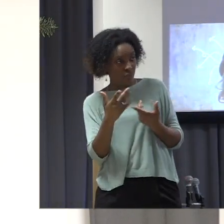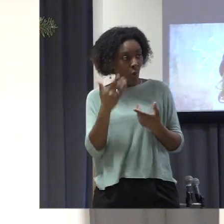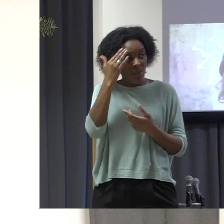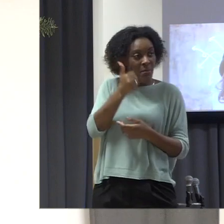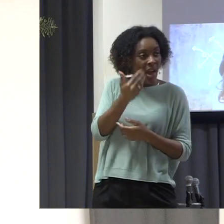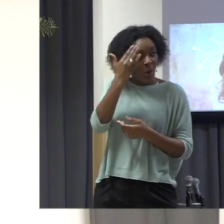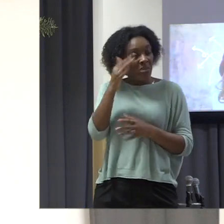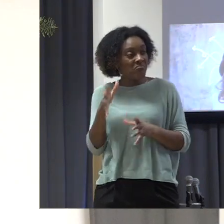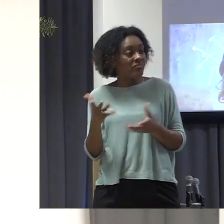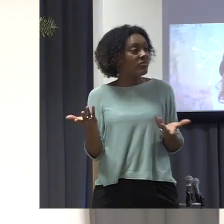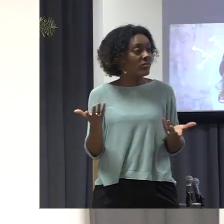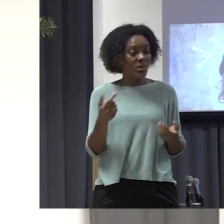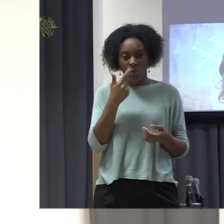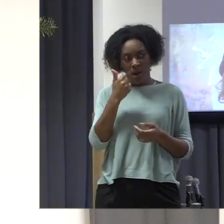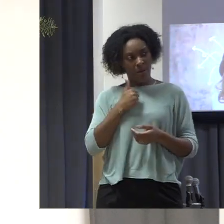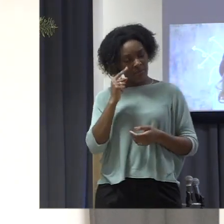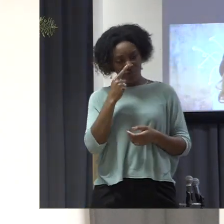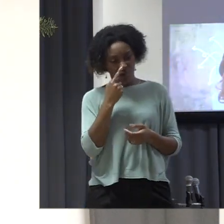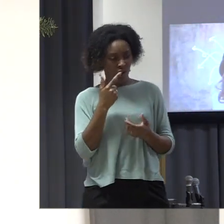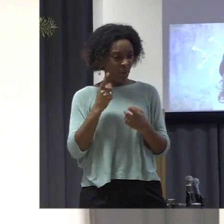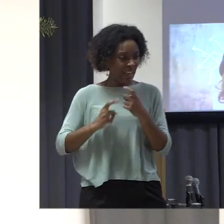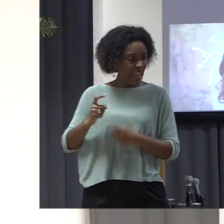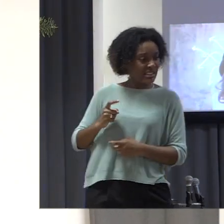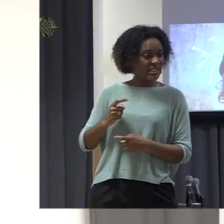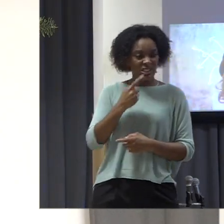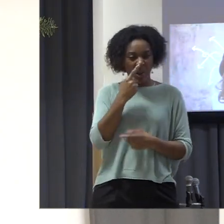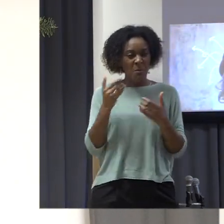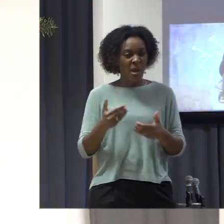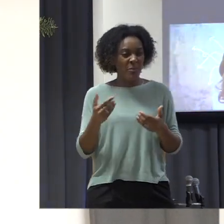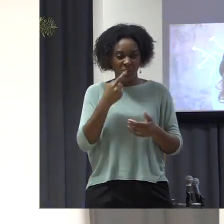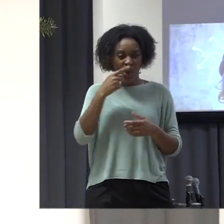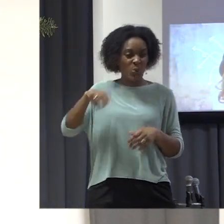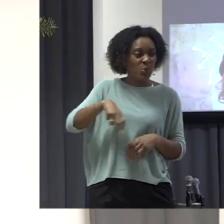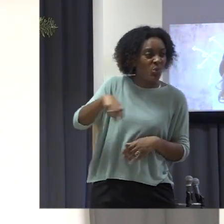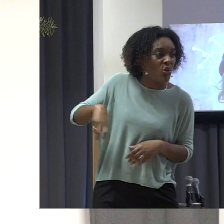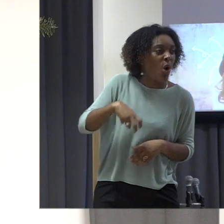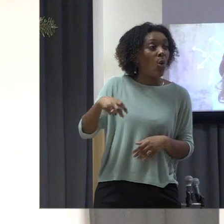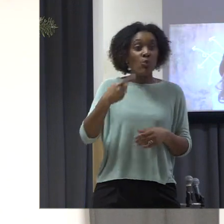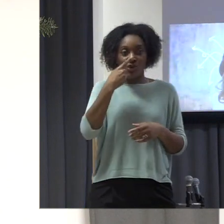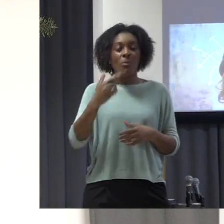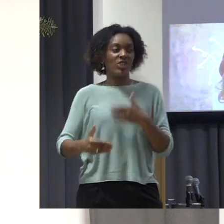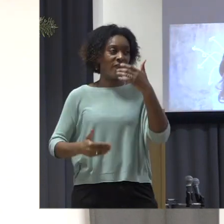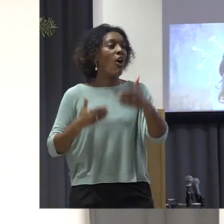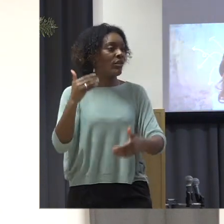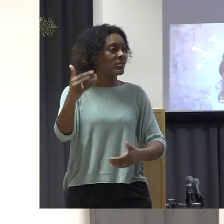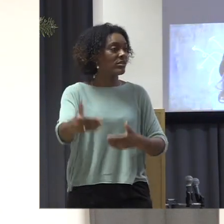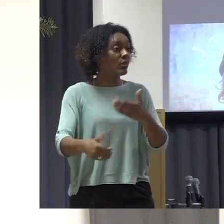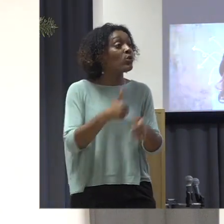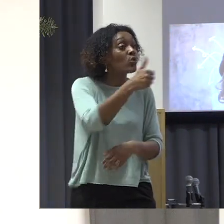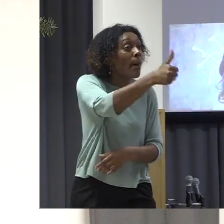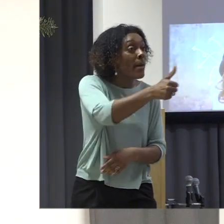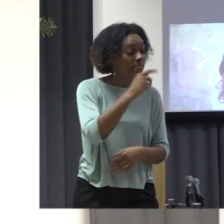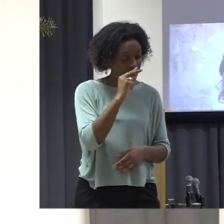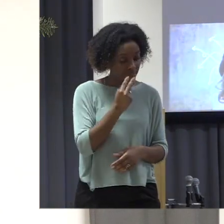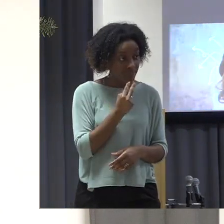Posons-nous des questions. Est-ce que je régresse? Est-ce que je stagne? Est-ce que je tourne en rond? Ou est-ce que j'avance? Posons-nous